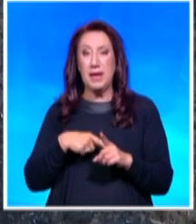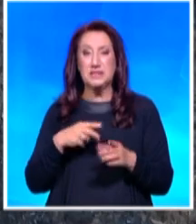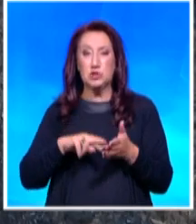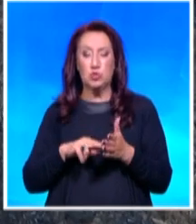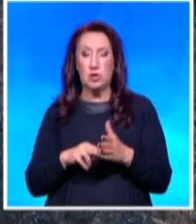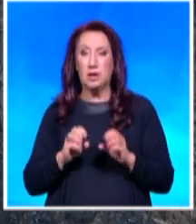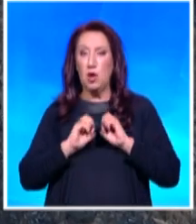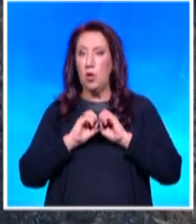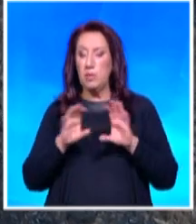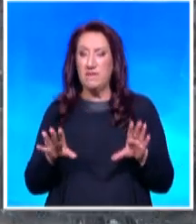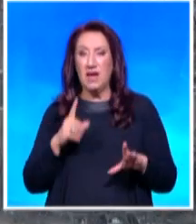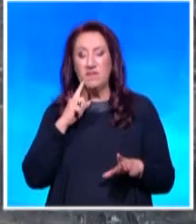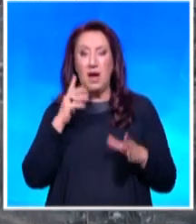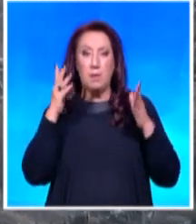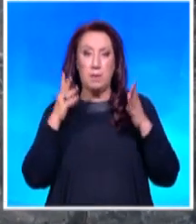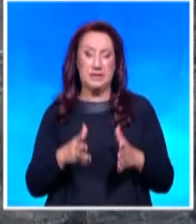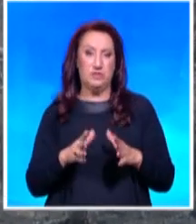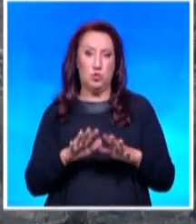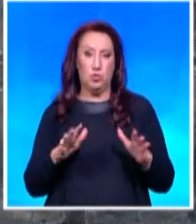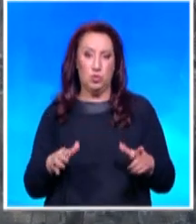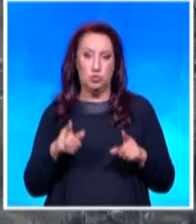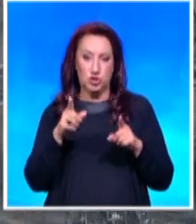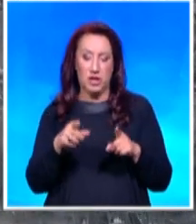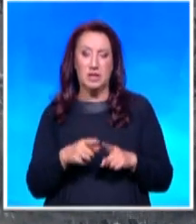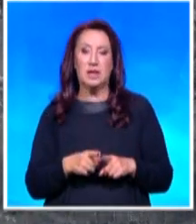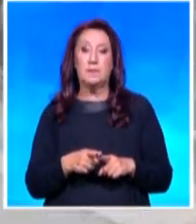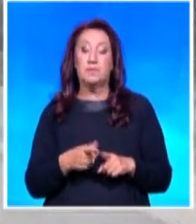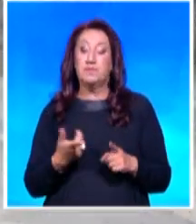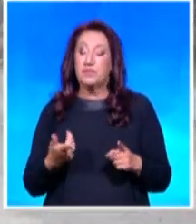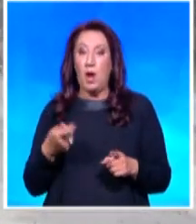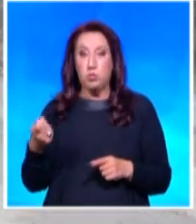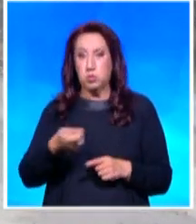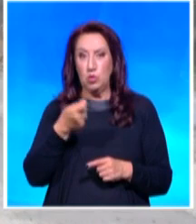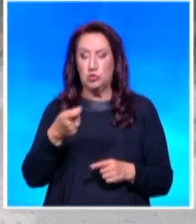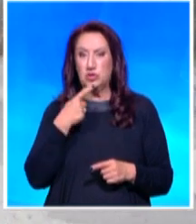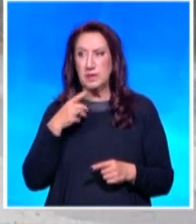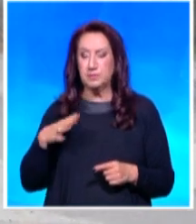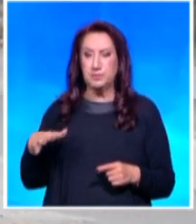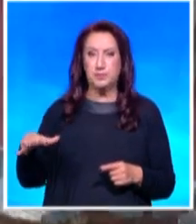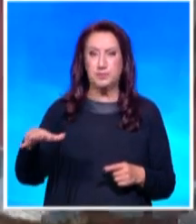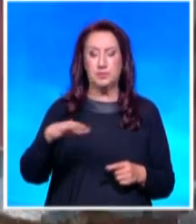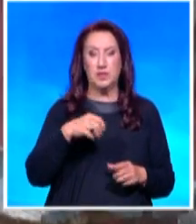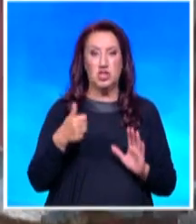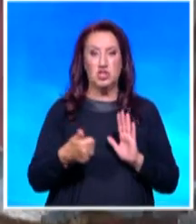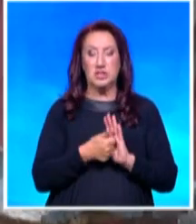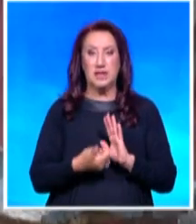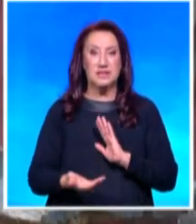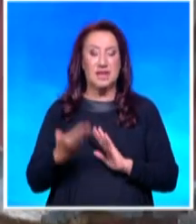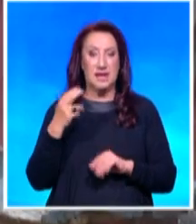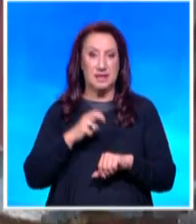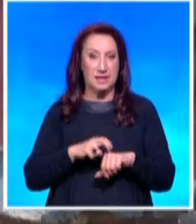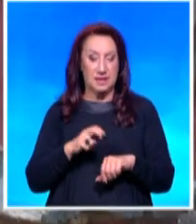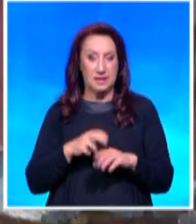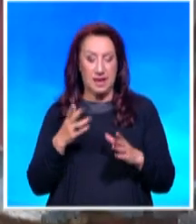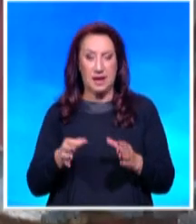положение. Сред големите пожари беше и този между Сусам и Татарово, обхванал близо 16 000 декара. Огънят не стигна до къщите,